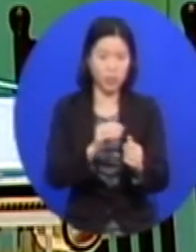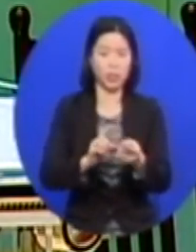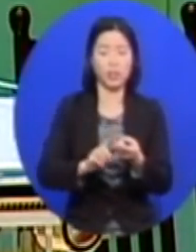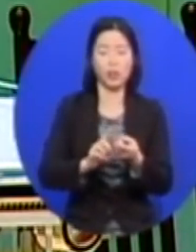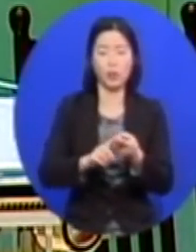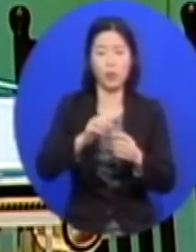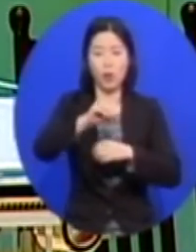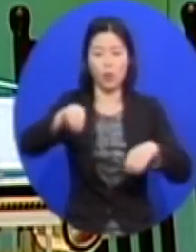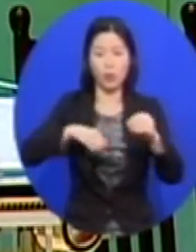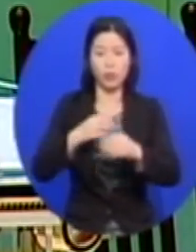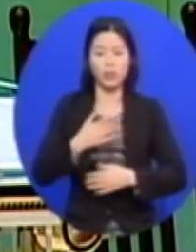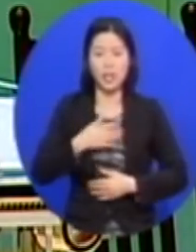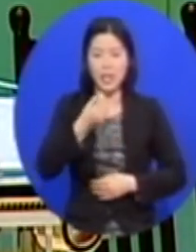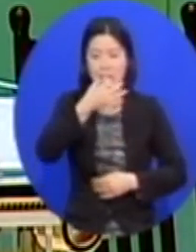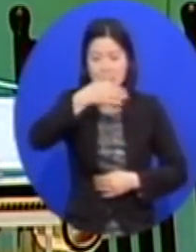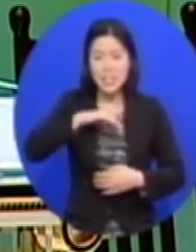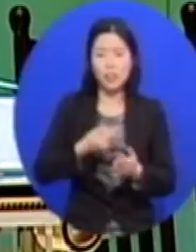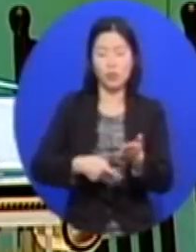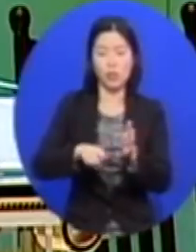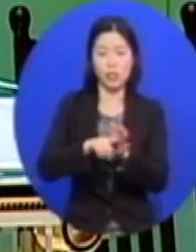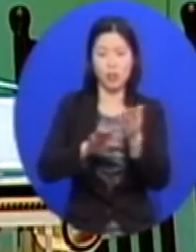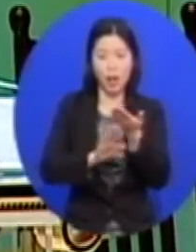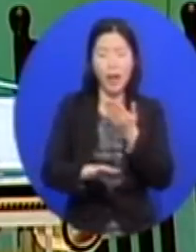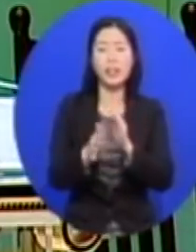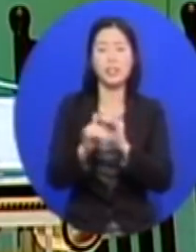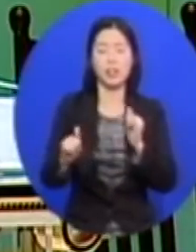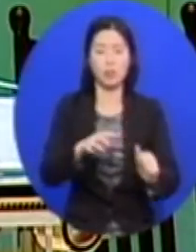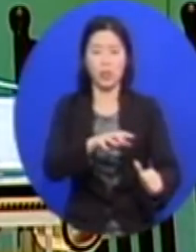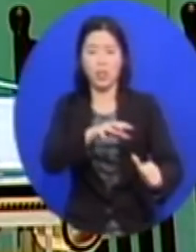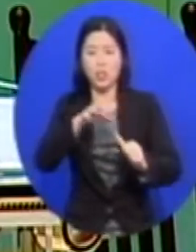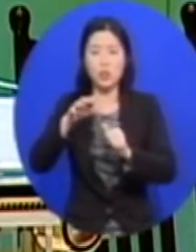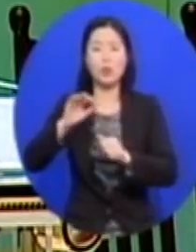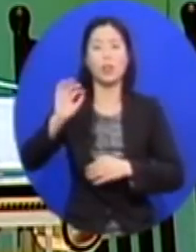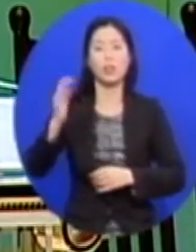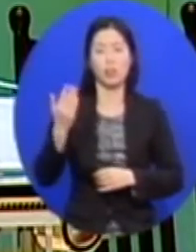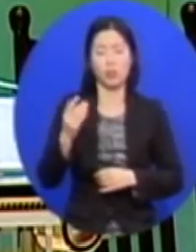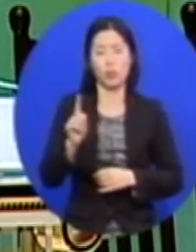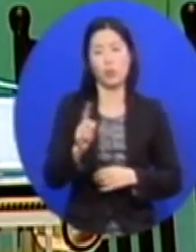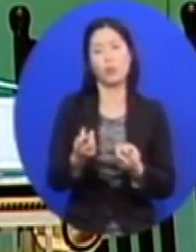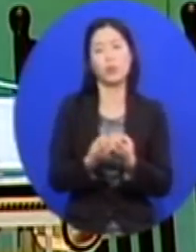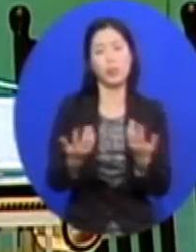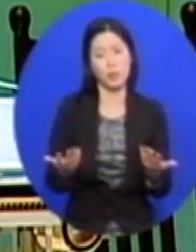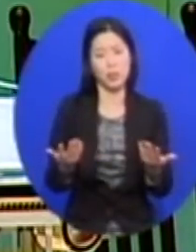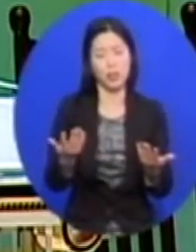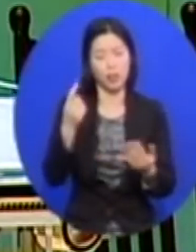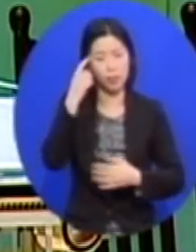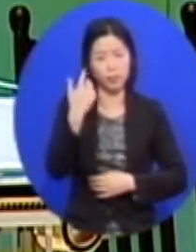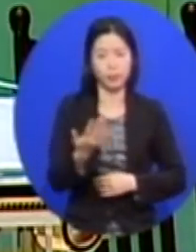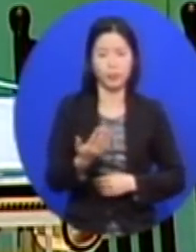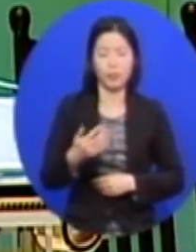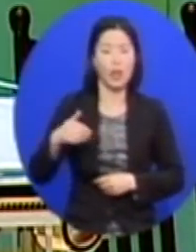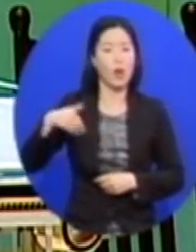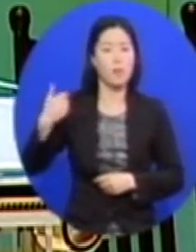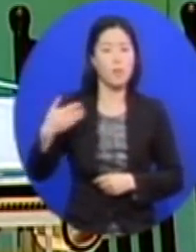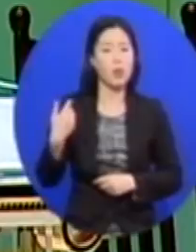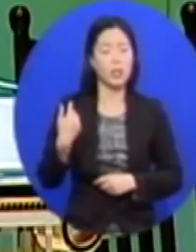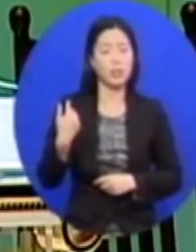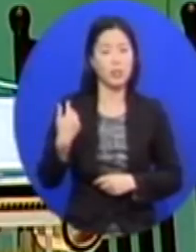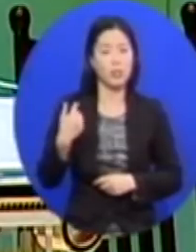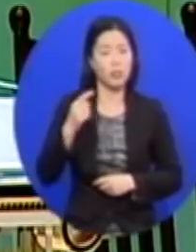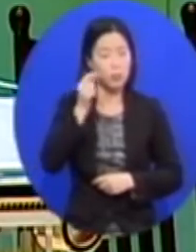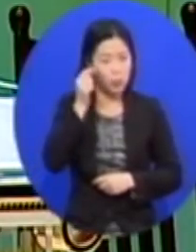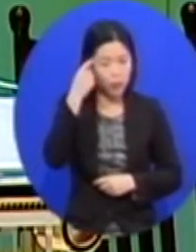내 이익을 위해서 내 아랫사람을 이용하게 되는 것을 어떻게 합니까 몰라서 못하나요